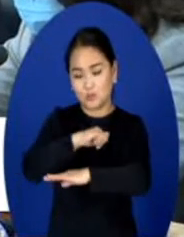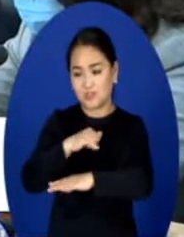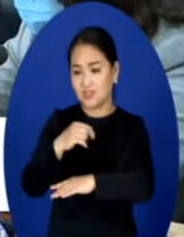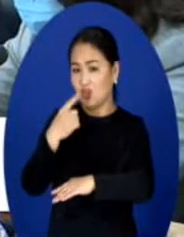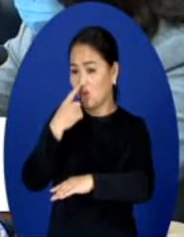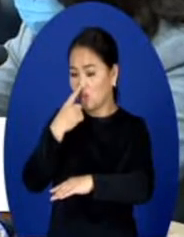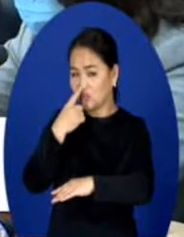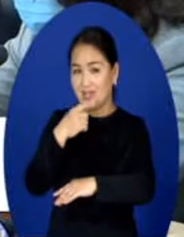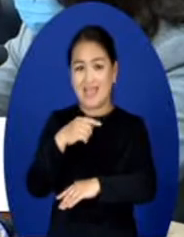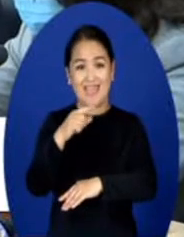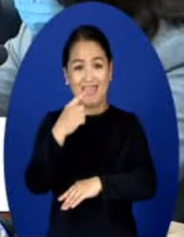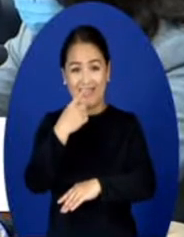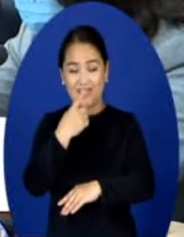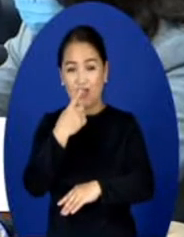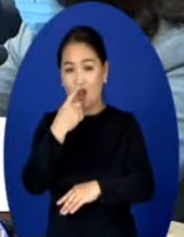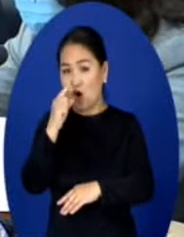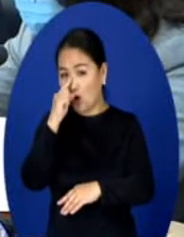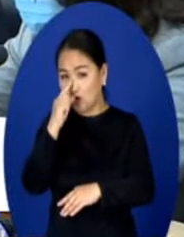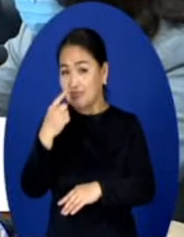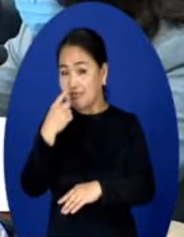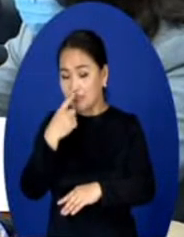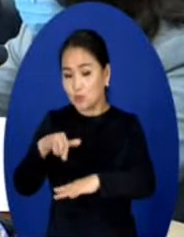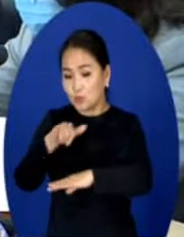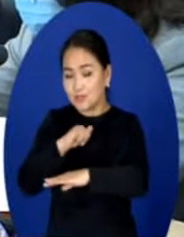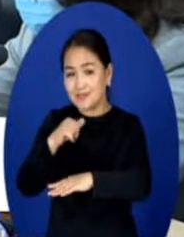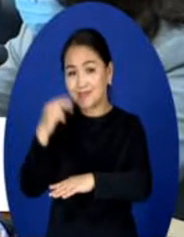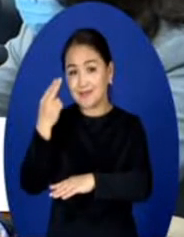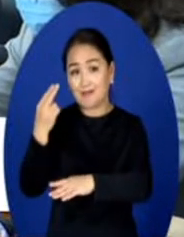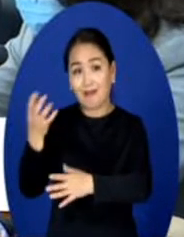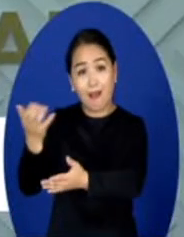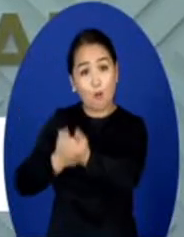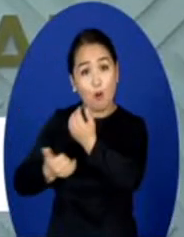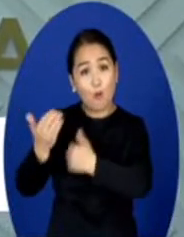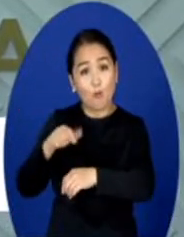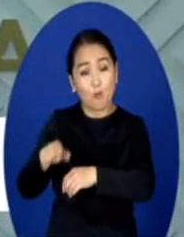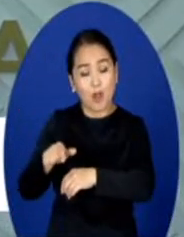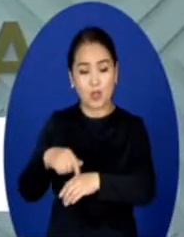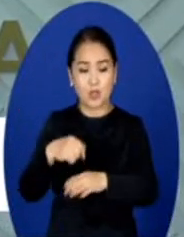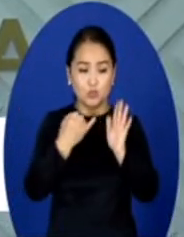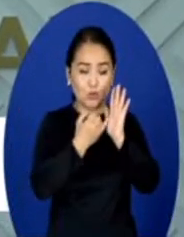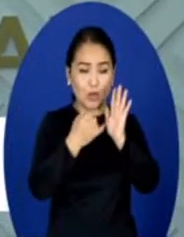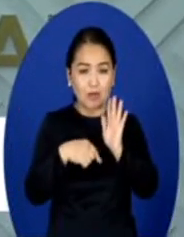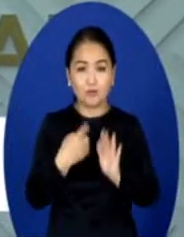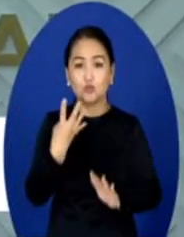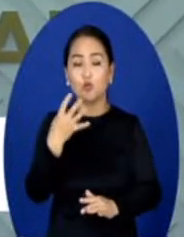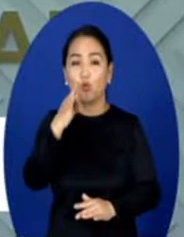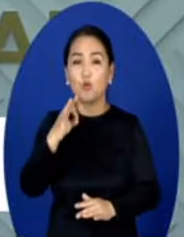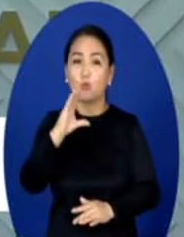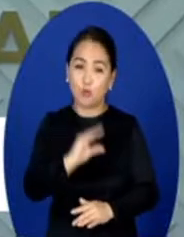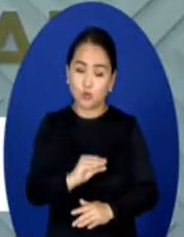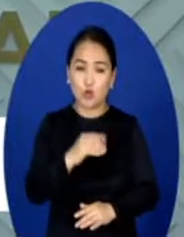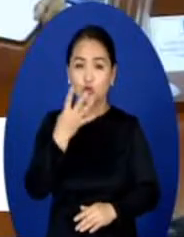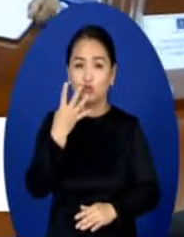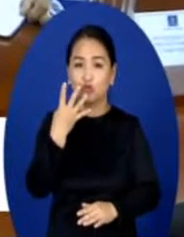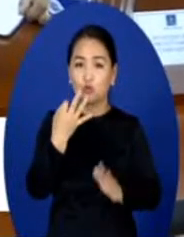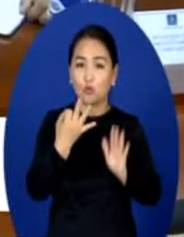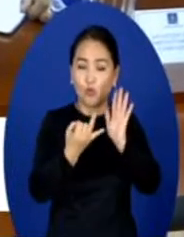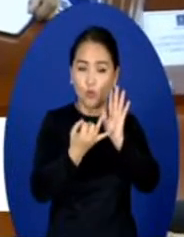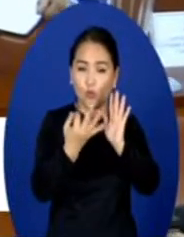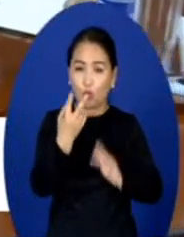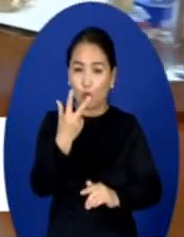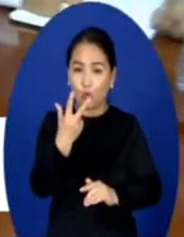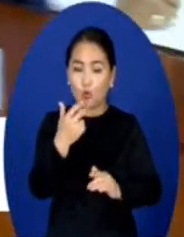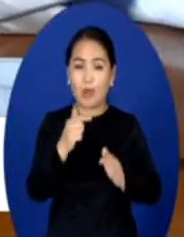улс Хятадаас цахилгаан эрчим хүч худалдан авч байгаа цар тахлын улмаас эрчим хүчний хэрэглээ төлөвлөгөөнөөс 6.4 хувиар буурч 43.2 тэрбум